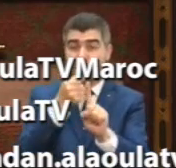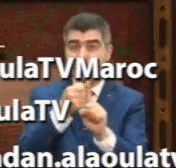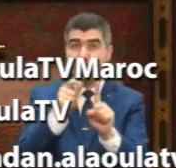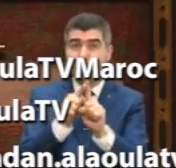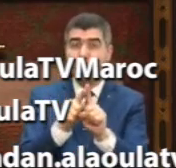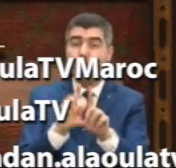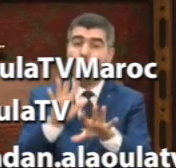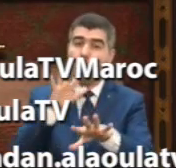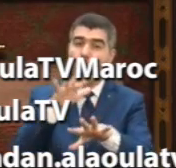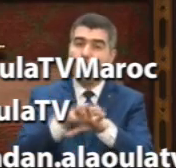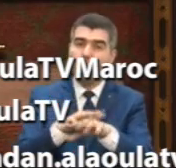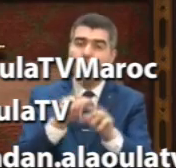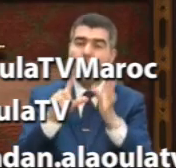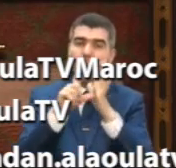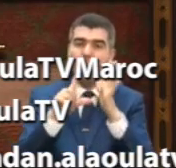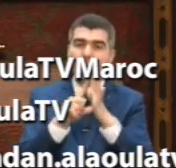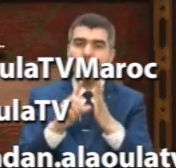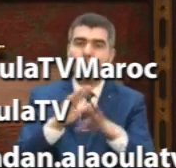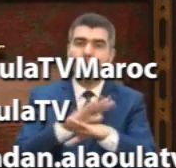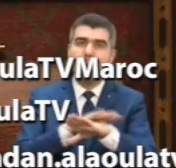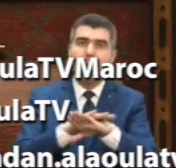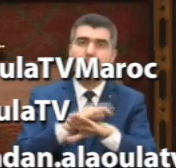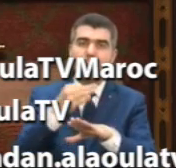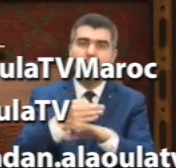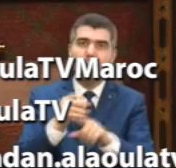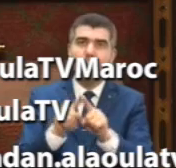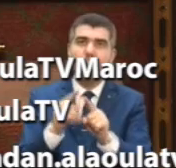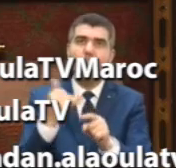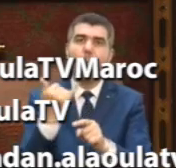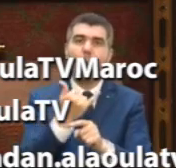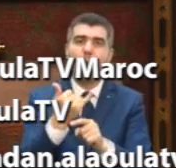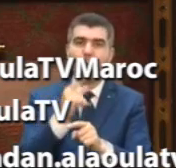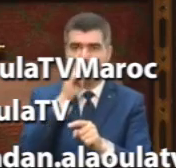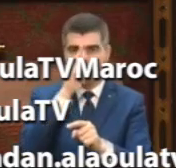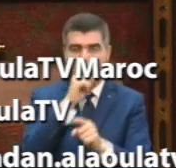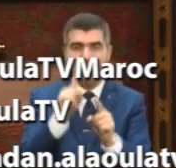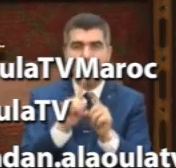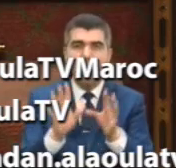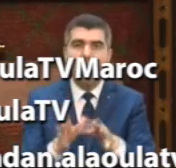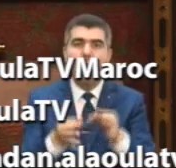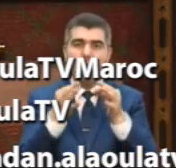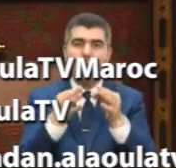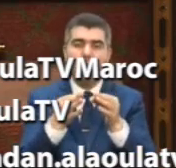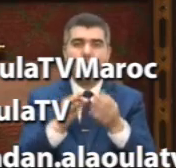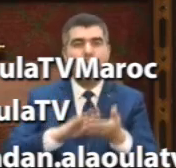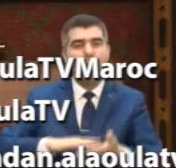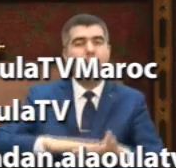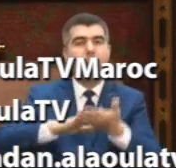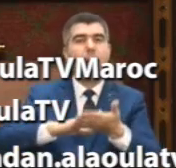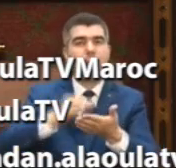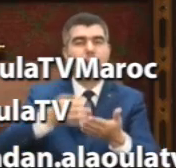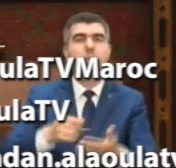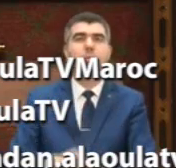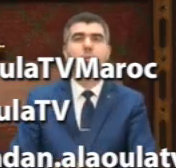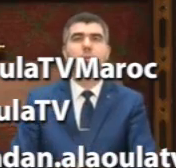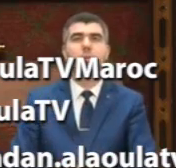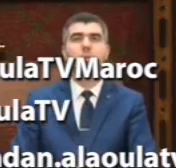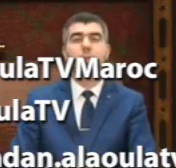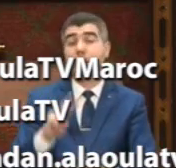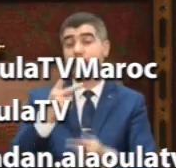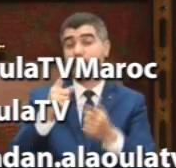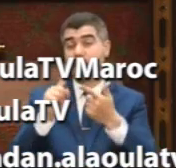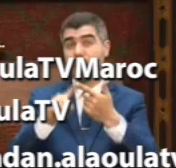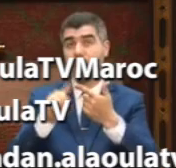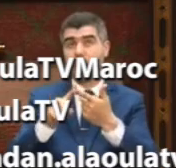كل الأدوات القانونية والسياسية، لأن بالنسبة لنا هذيك اللي يمكن لها تعطي النجاعة وتوصلنا إلى ما نطمح إليه. ثانيا